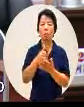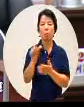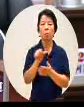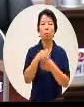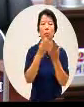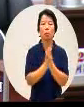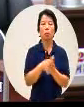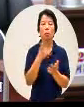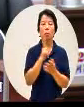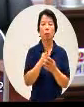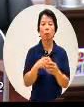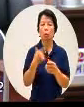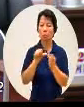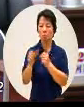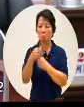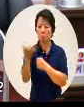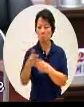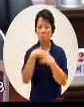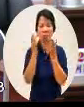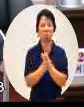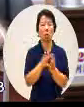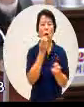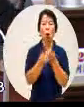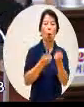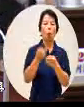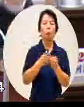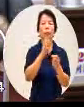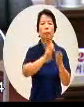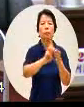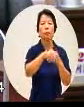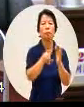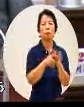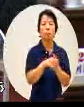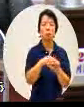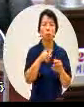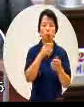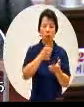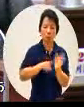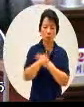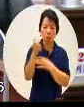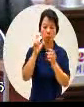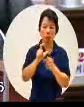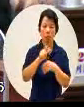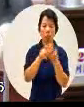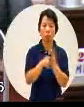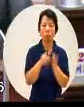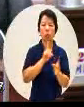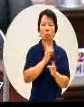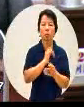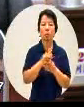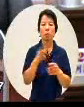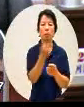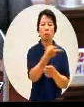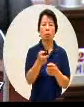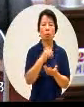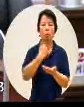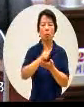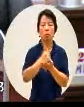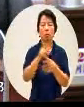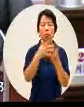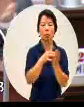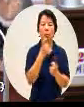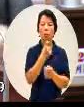講了三十分鐘貴賓致三十分鐘他發表了另外一篇專題演講就講自由貿易港區跟綠燃產業